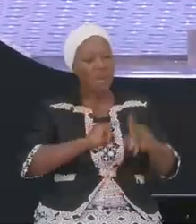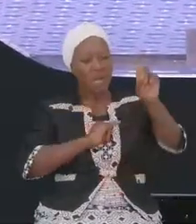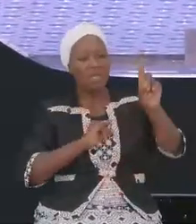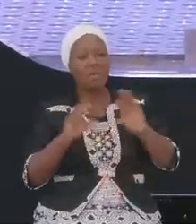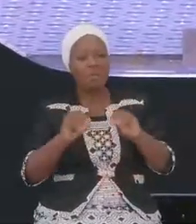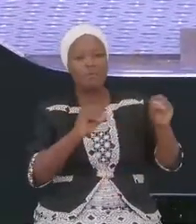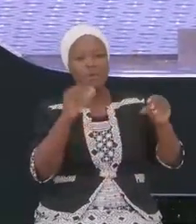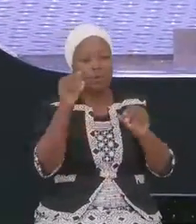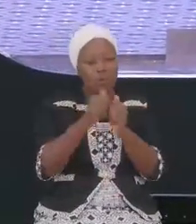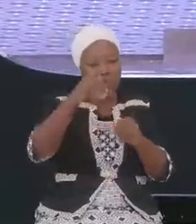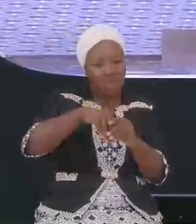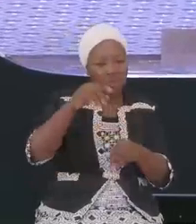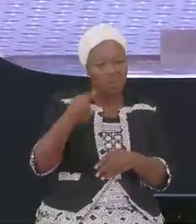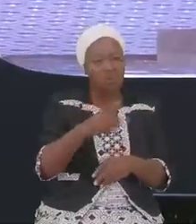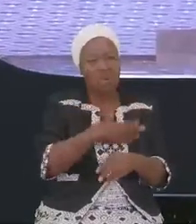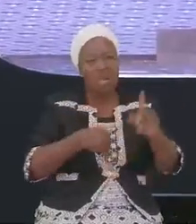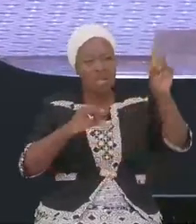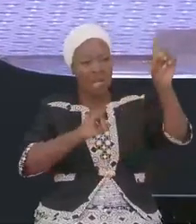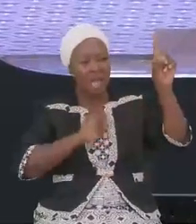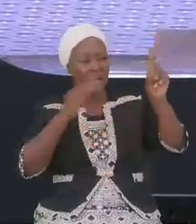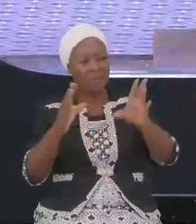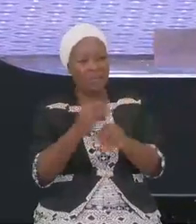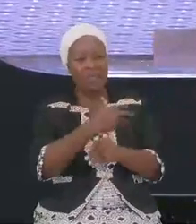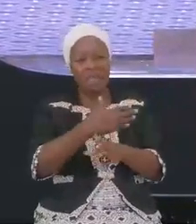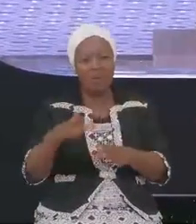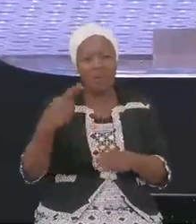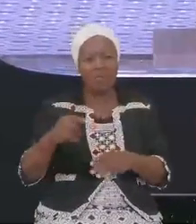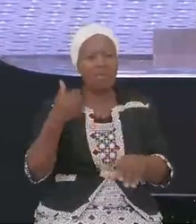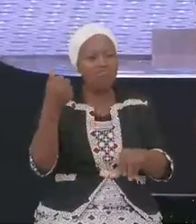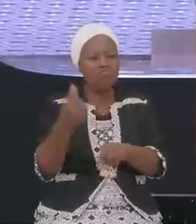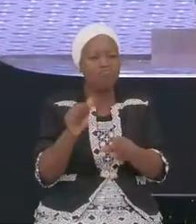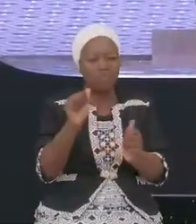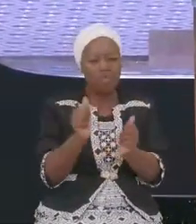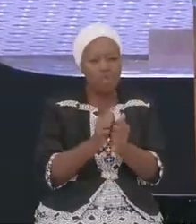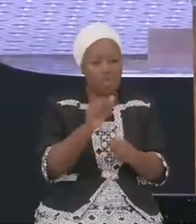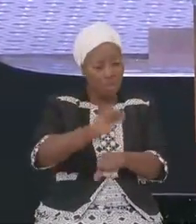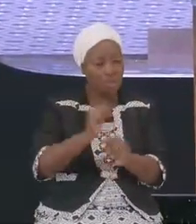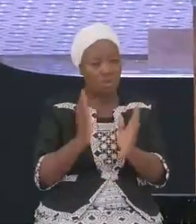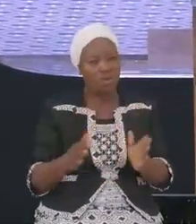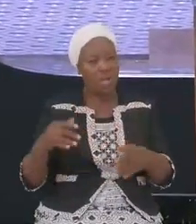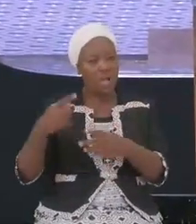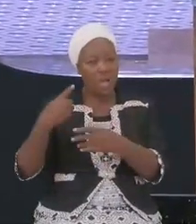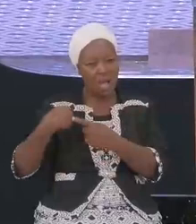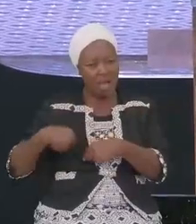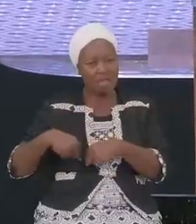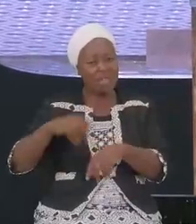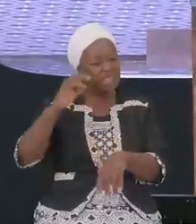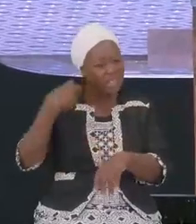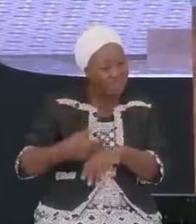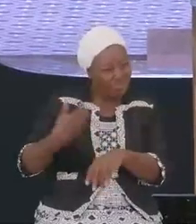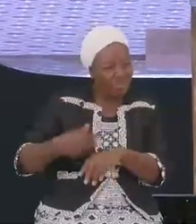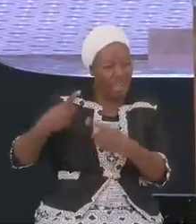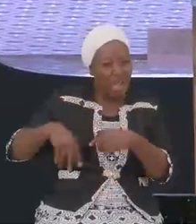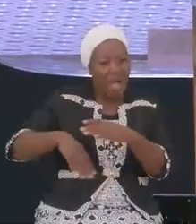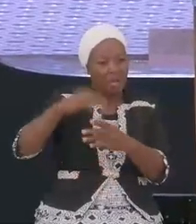nouveau. J'ôterai de votre corps le cœur de pierre et